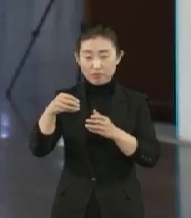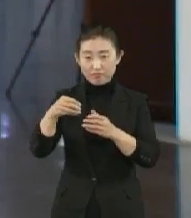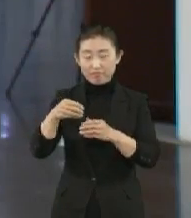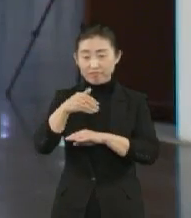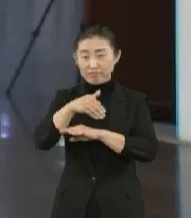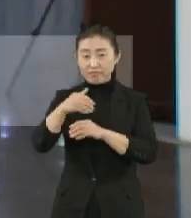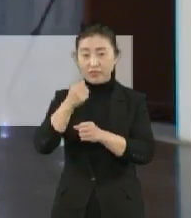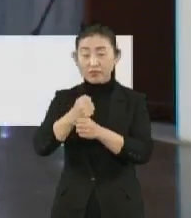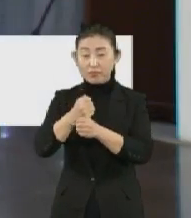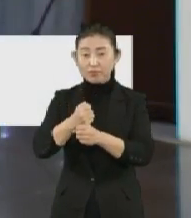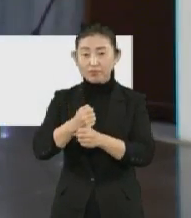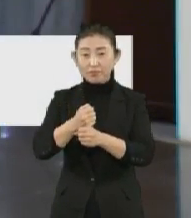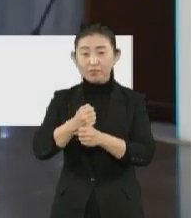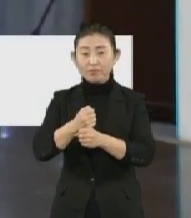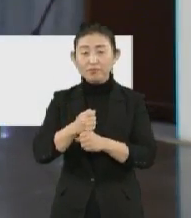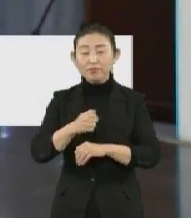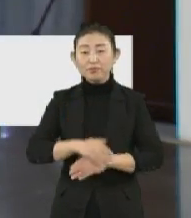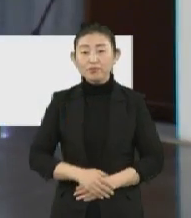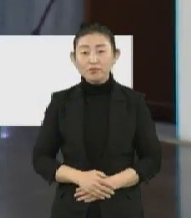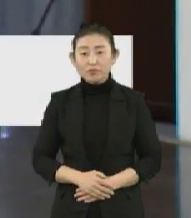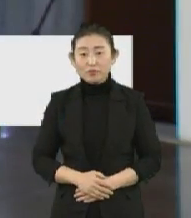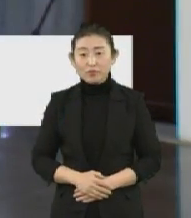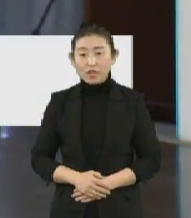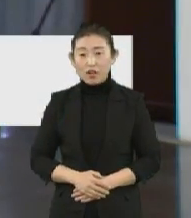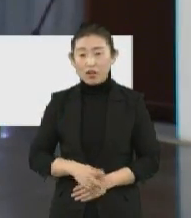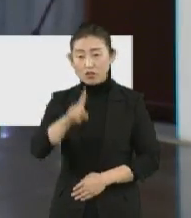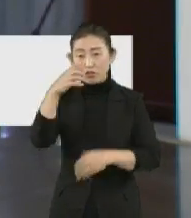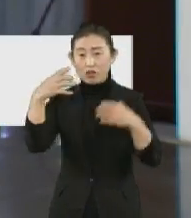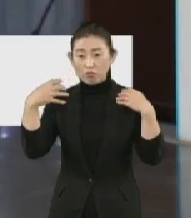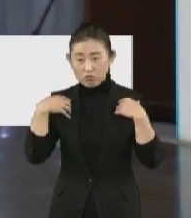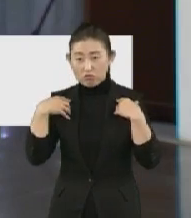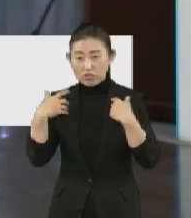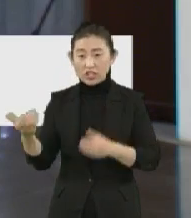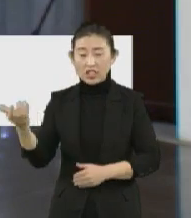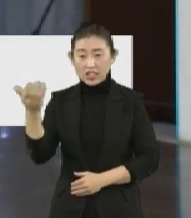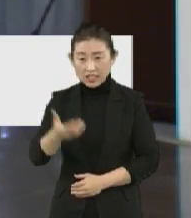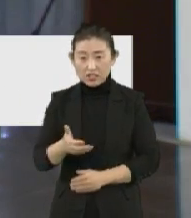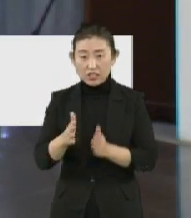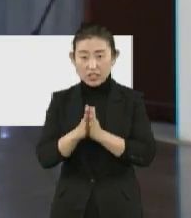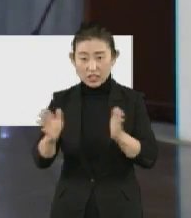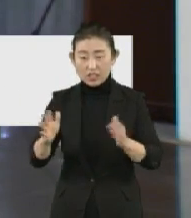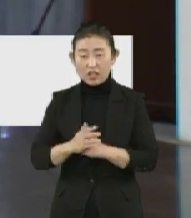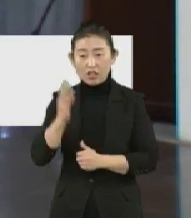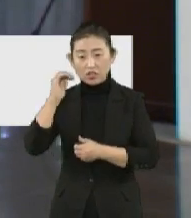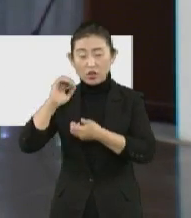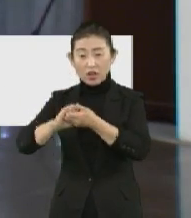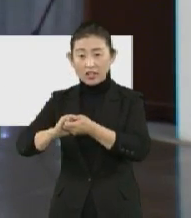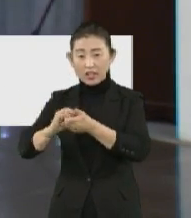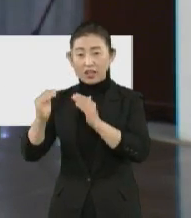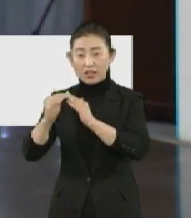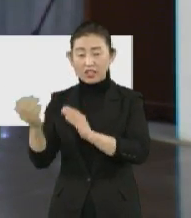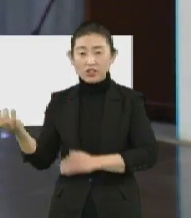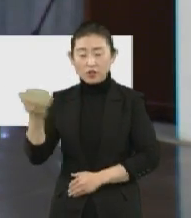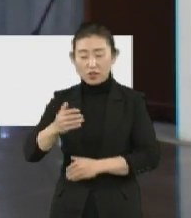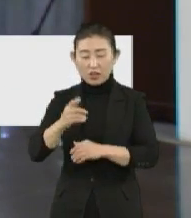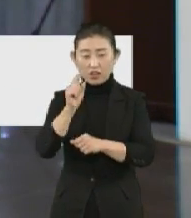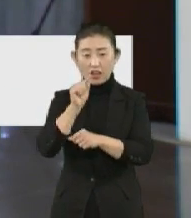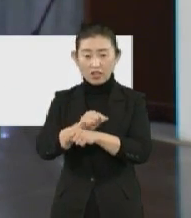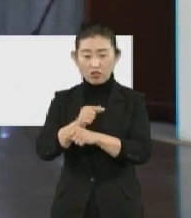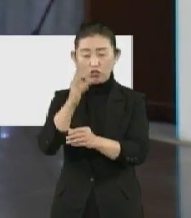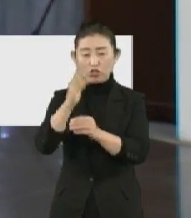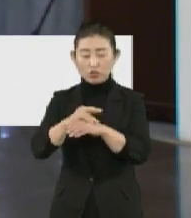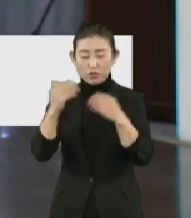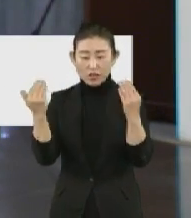이전이 선발대였다면 국회 세종의사당은 본대의 역할을 하리라 생각을 하고 청와대와 이전을 하면 행정수도 완성의